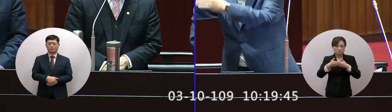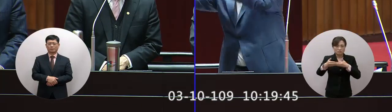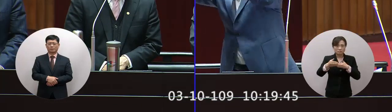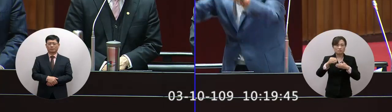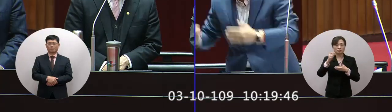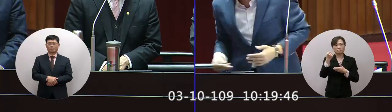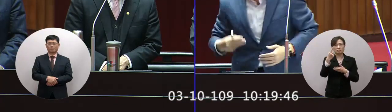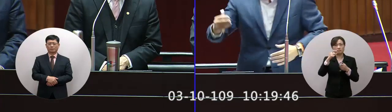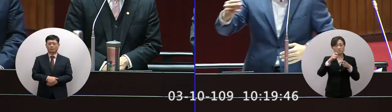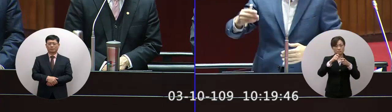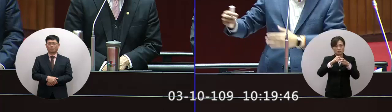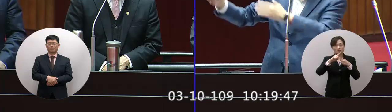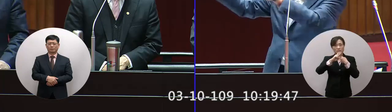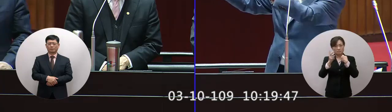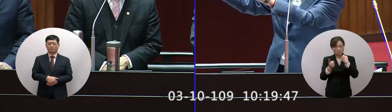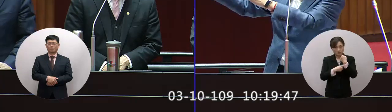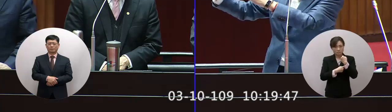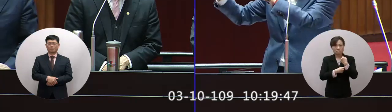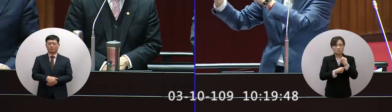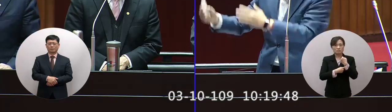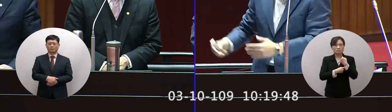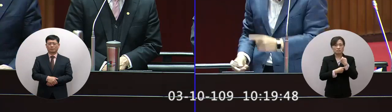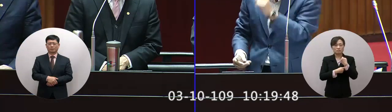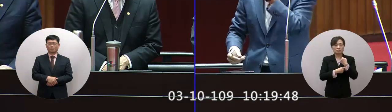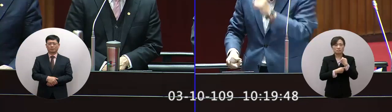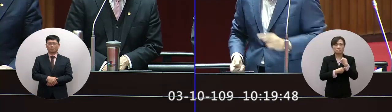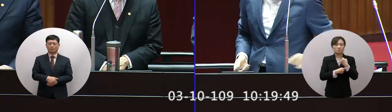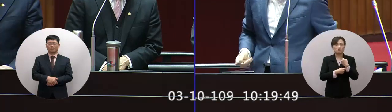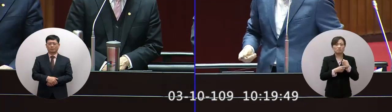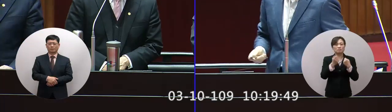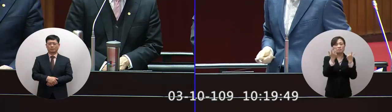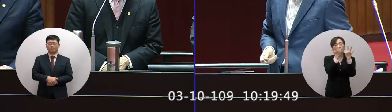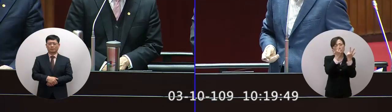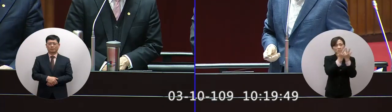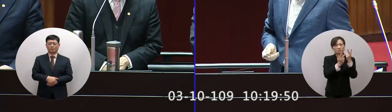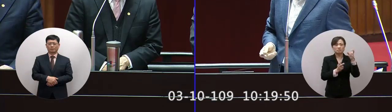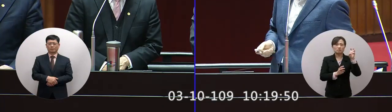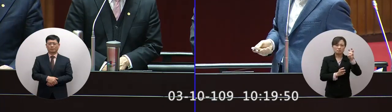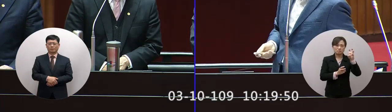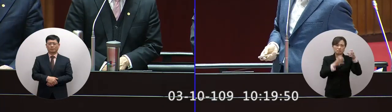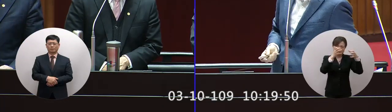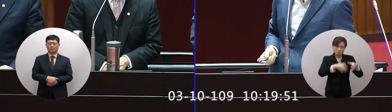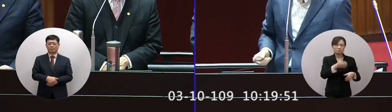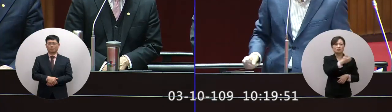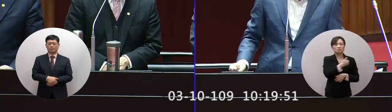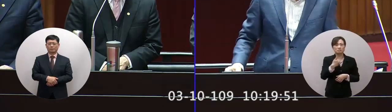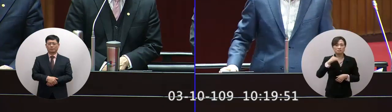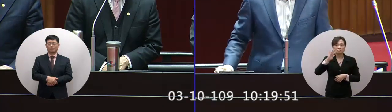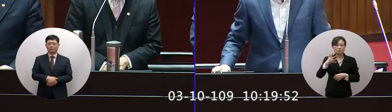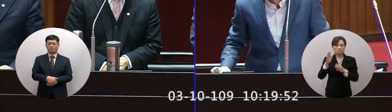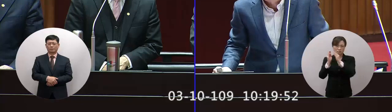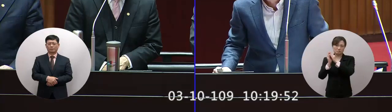的就窗了，我们这边60米才有机会享受这样的一个居住噪音品